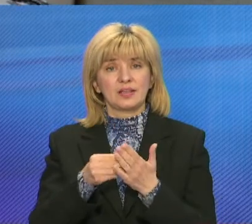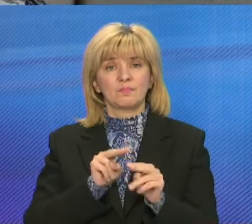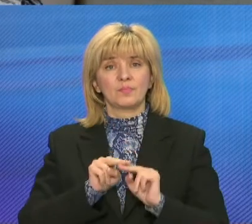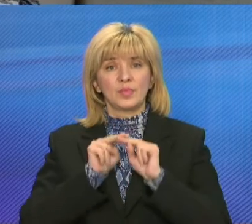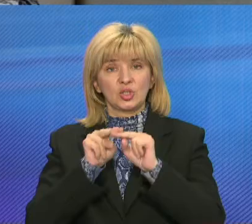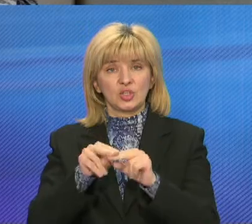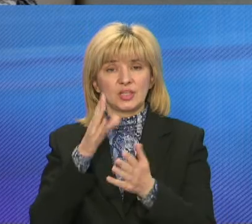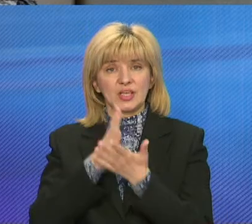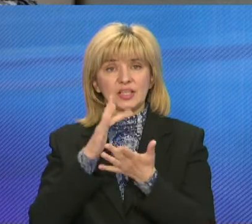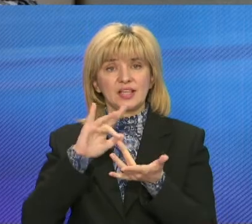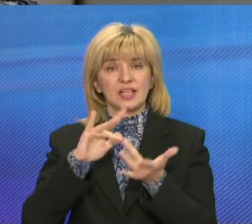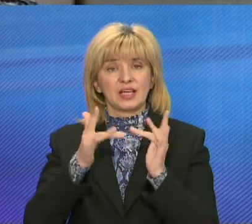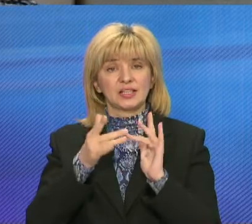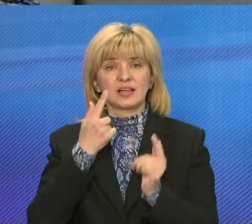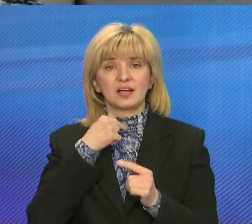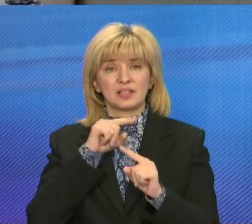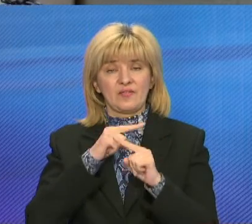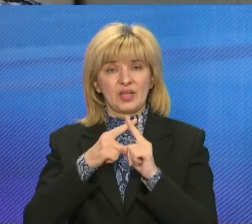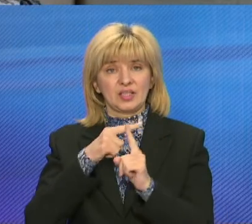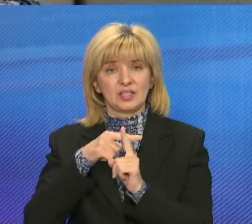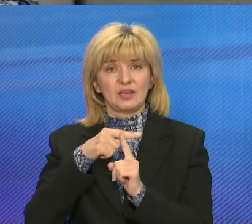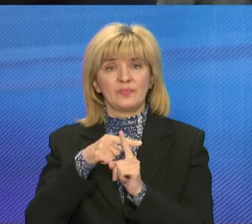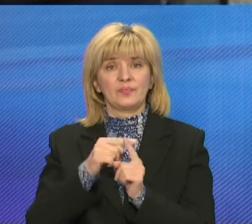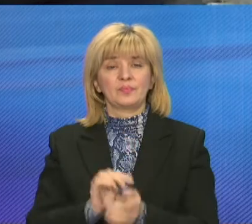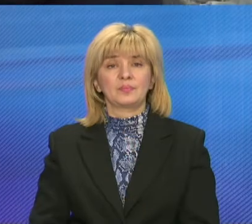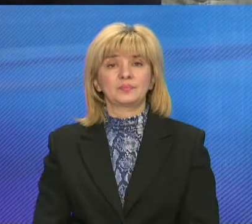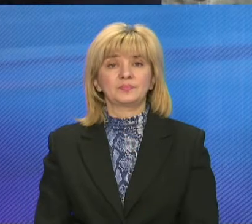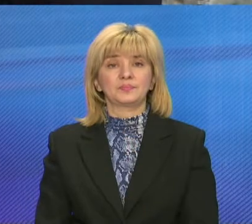Гродно. Области код благотворительной акции 4000.